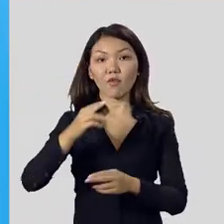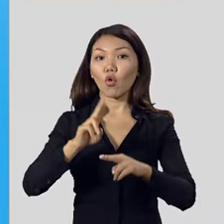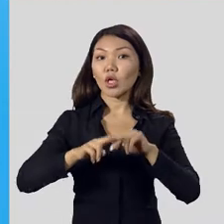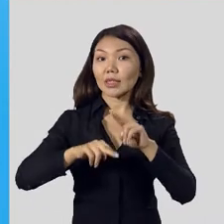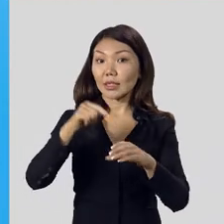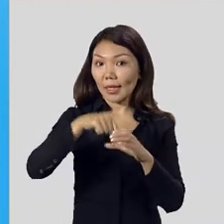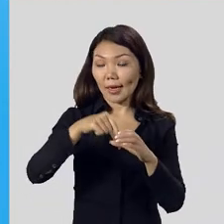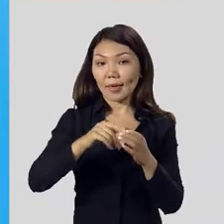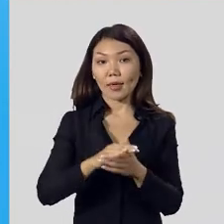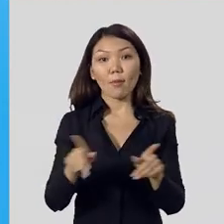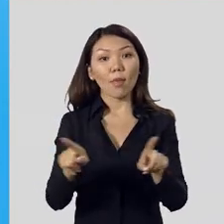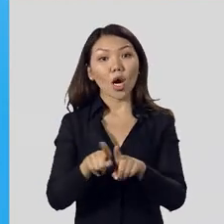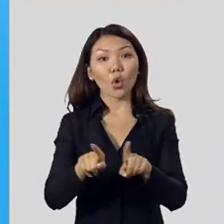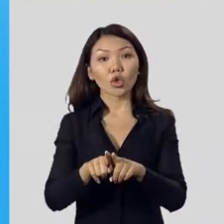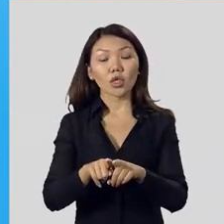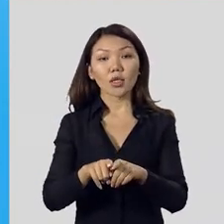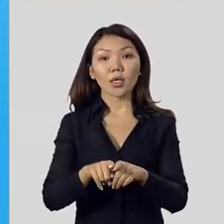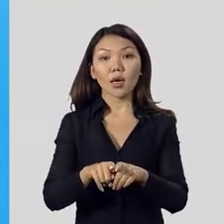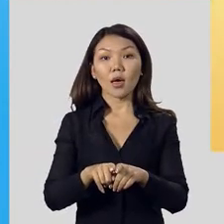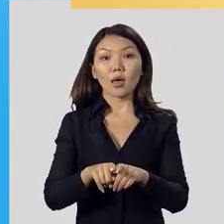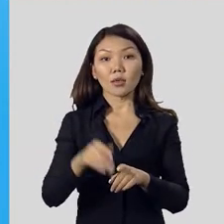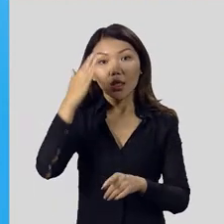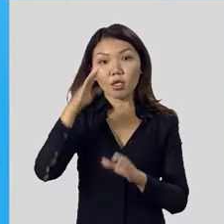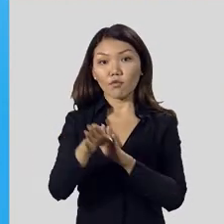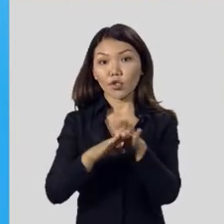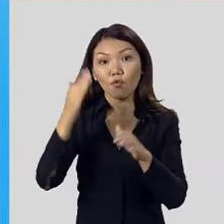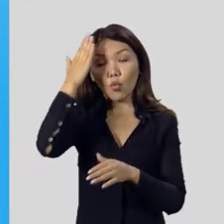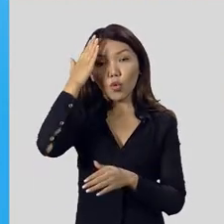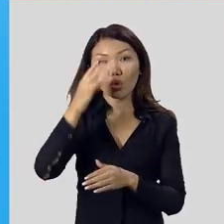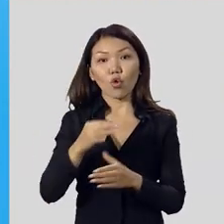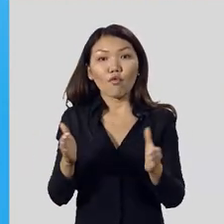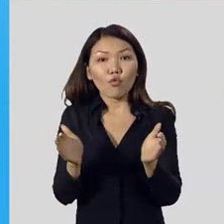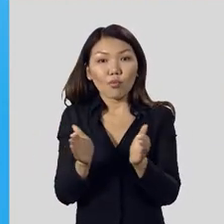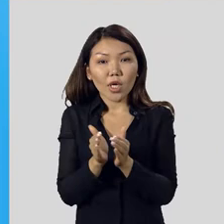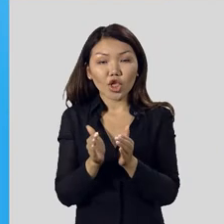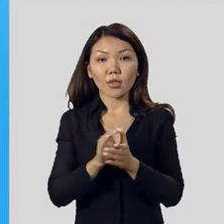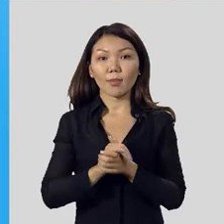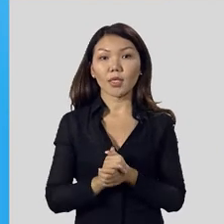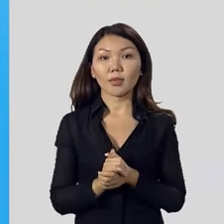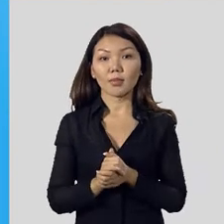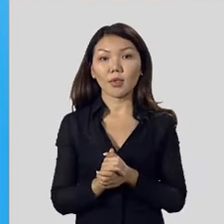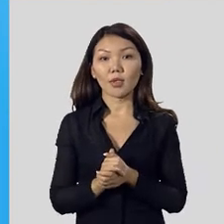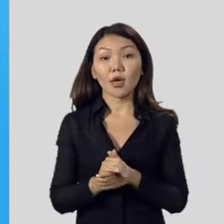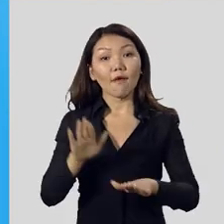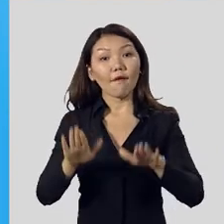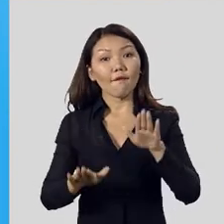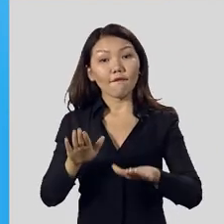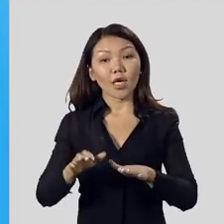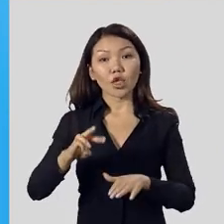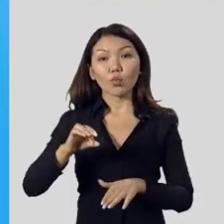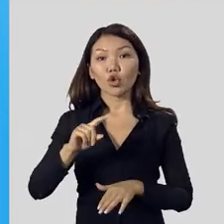строение похоже на строение всего мозга, но в уменьшенном размере. Вес мозжечка